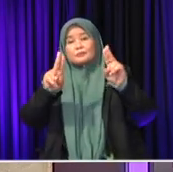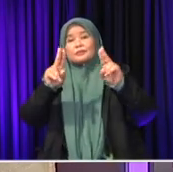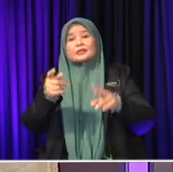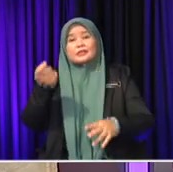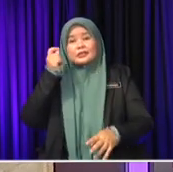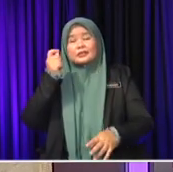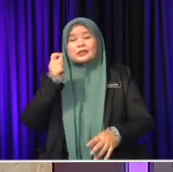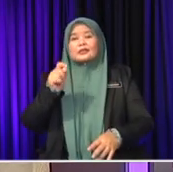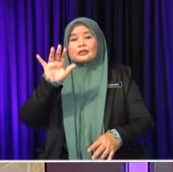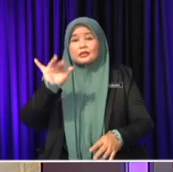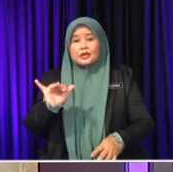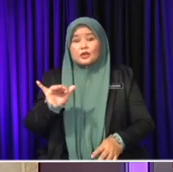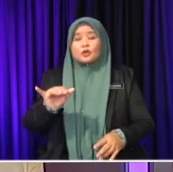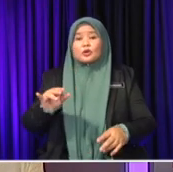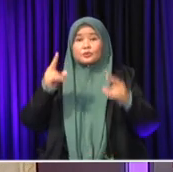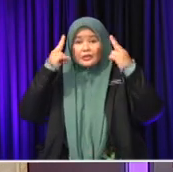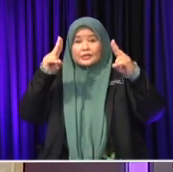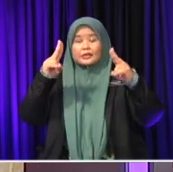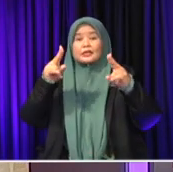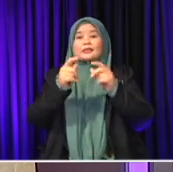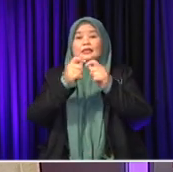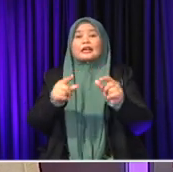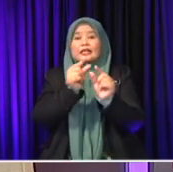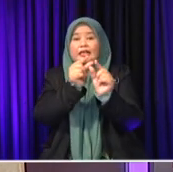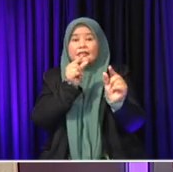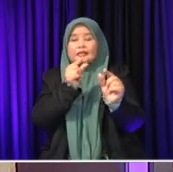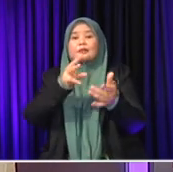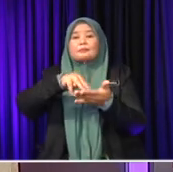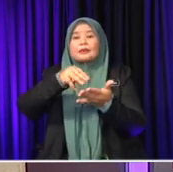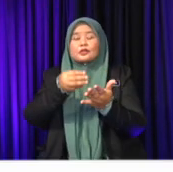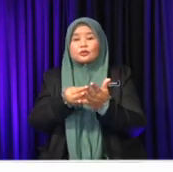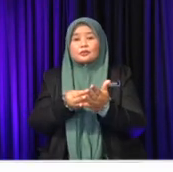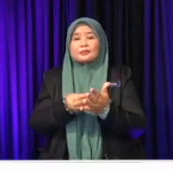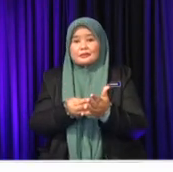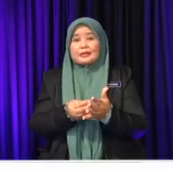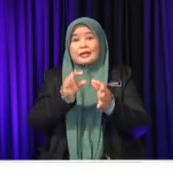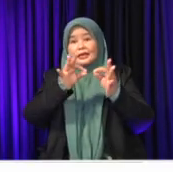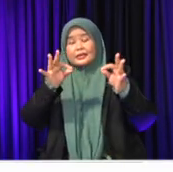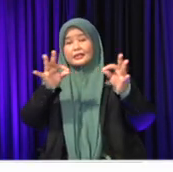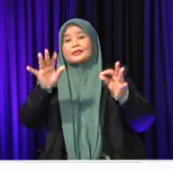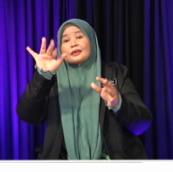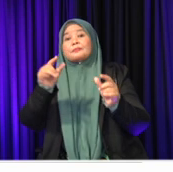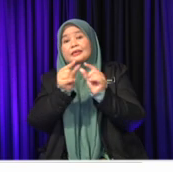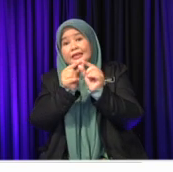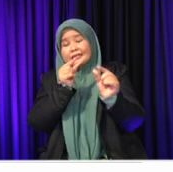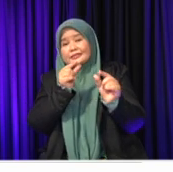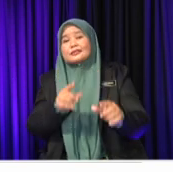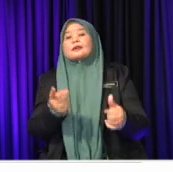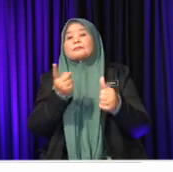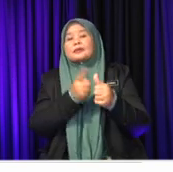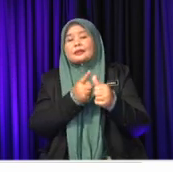Ustadzah telah gariskan nyatekan maksud kalimat bergaris yang pertama